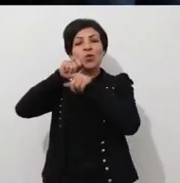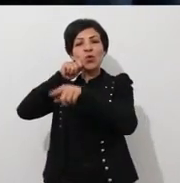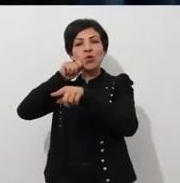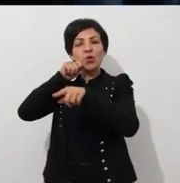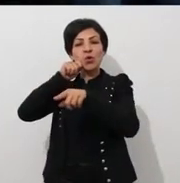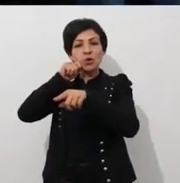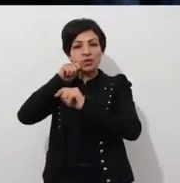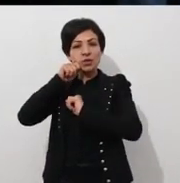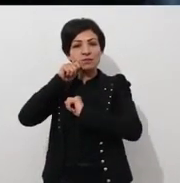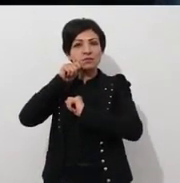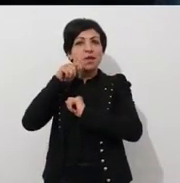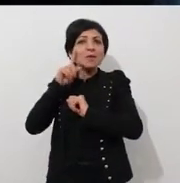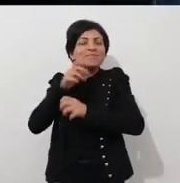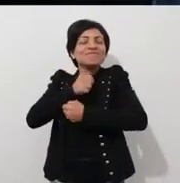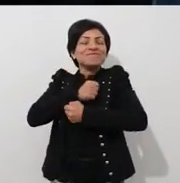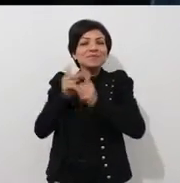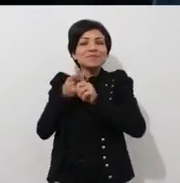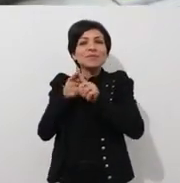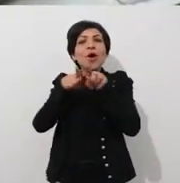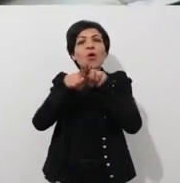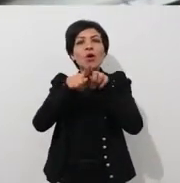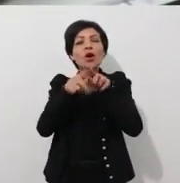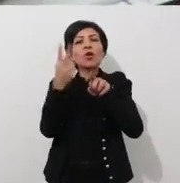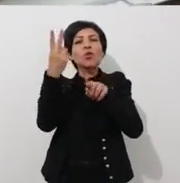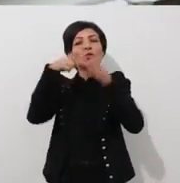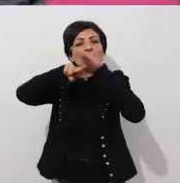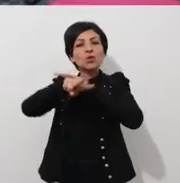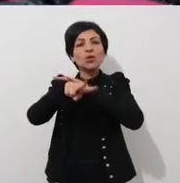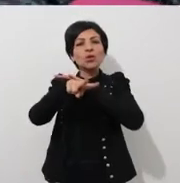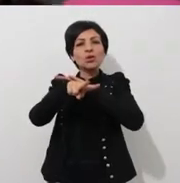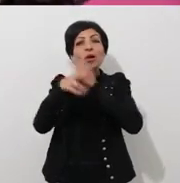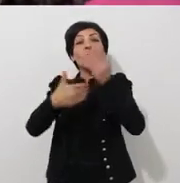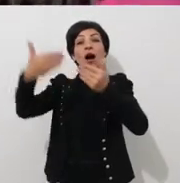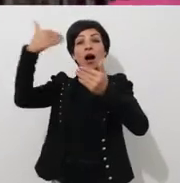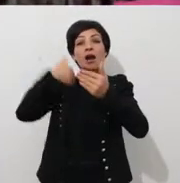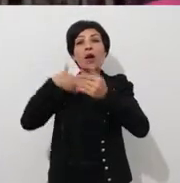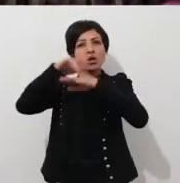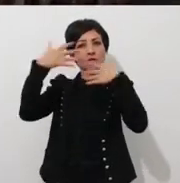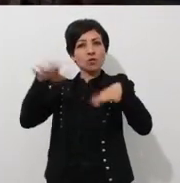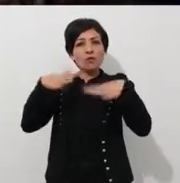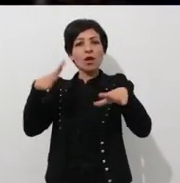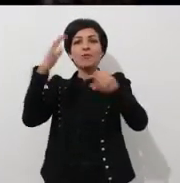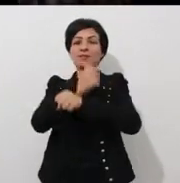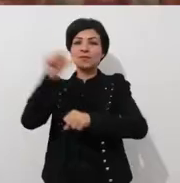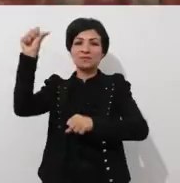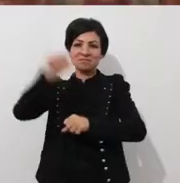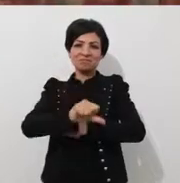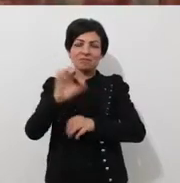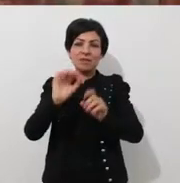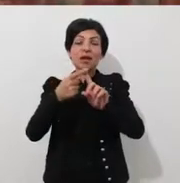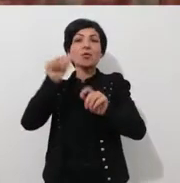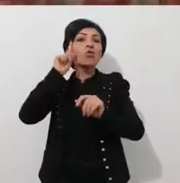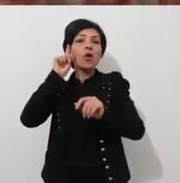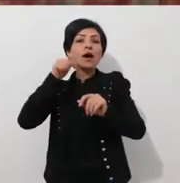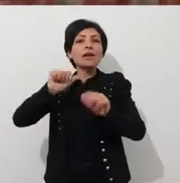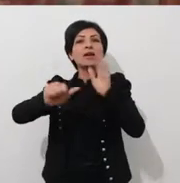عبد الله، واللي ما نجحناش معاه للأسف لأن كنا في بداية خذيت أنا واحد من الناس المدرسة. سي